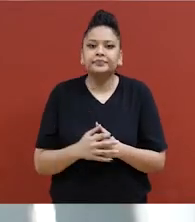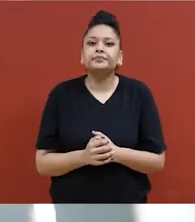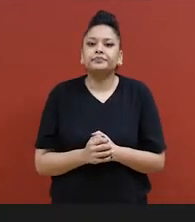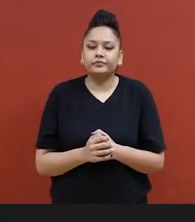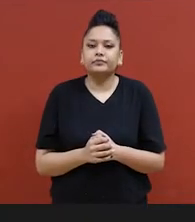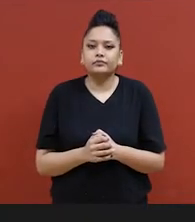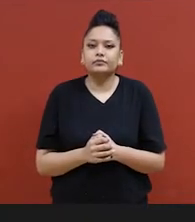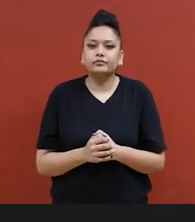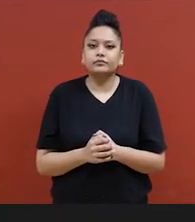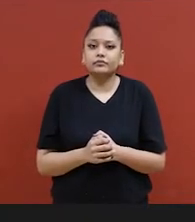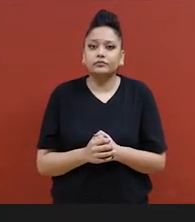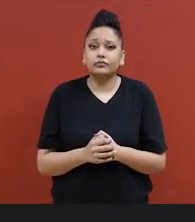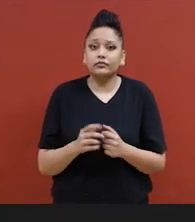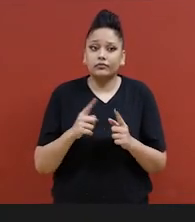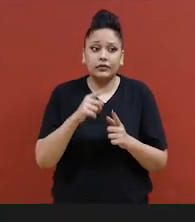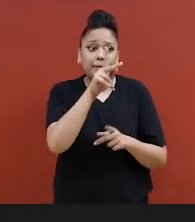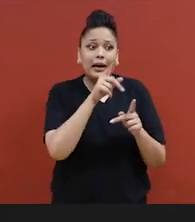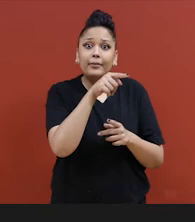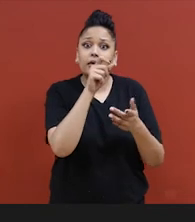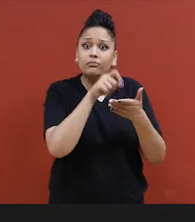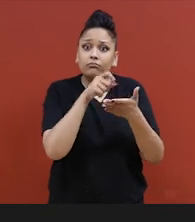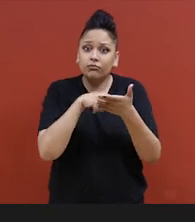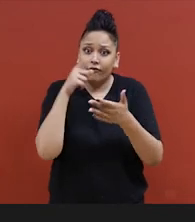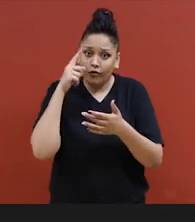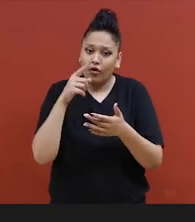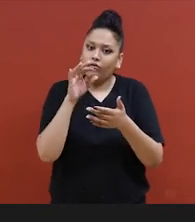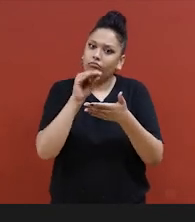les formulaires, ma vie financière est un peu comme un livre ouvert.